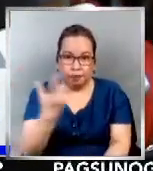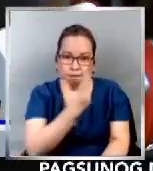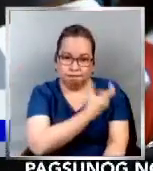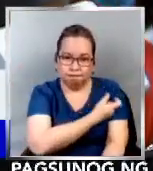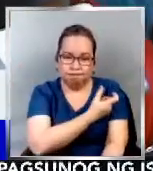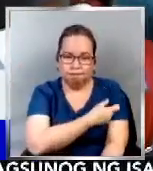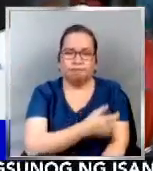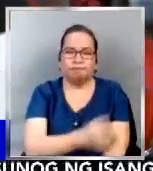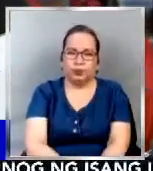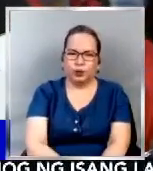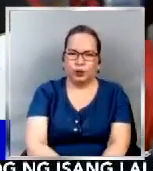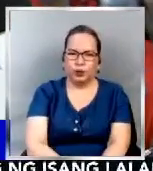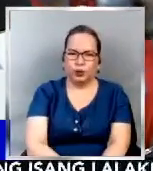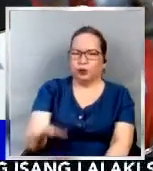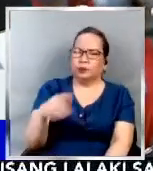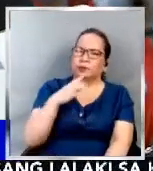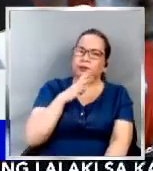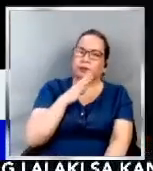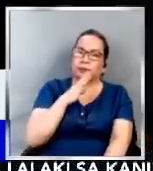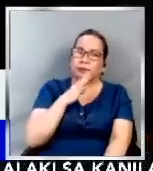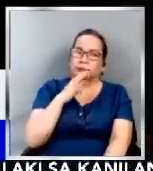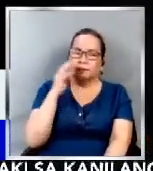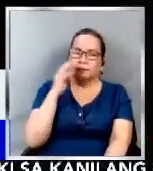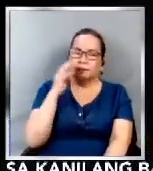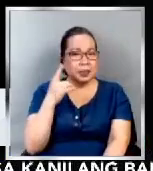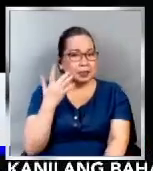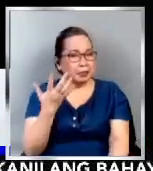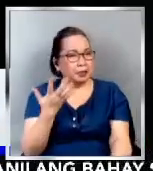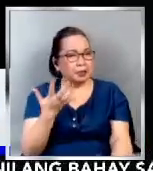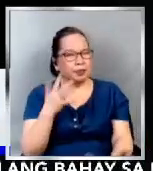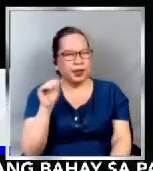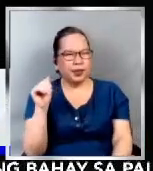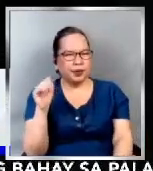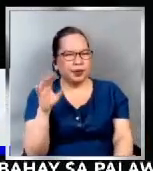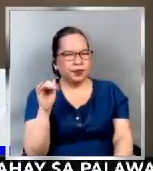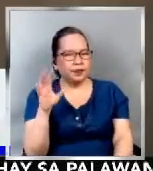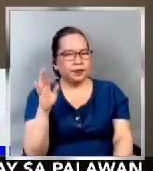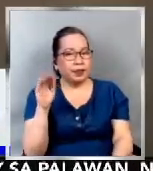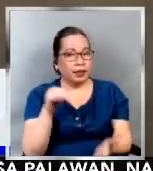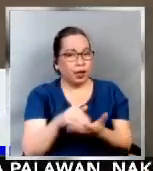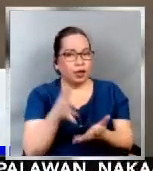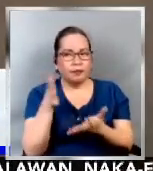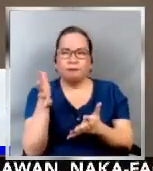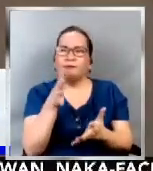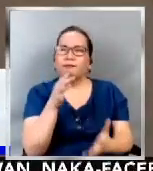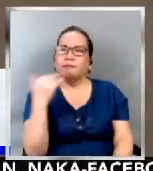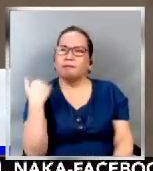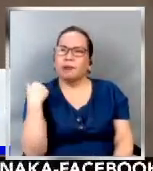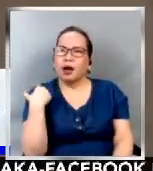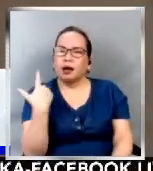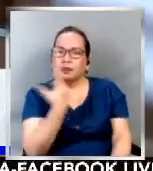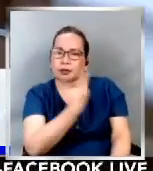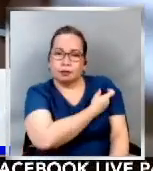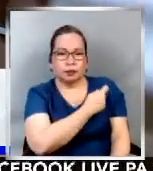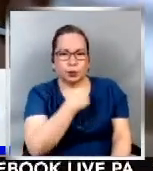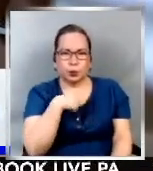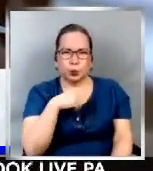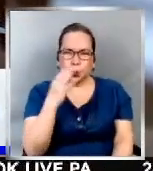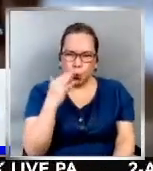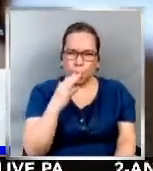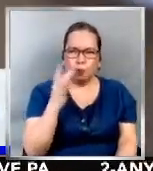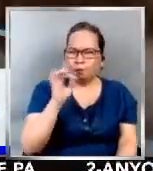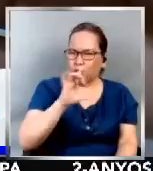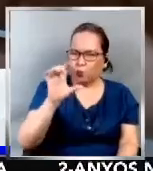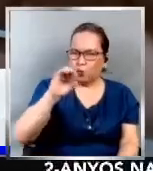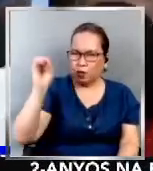just around 15,000 persons to go upang ma-vaccinate natin 100%. Umaasa tayo